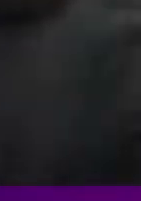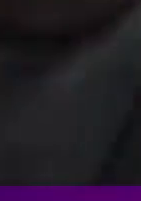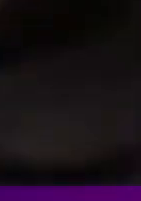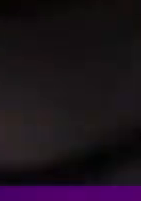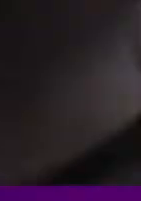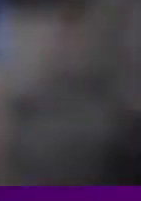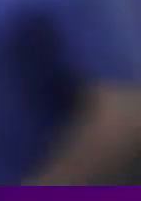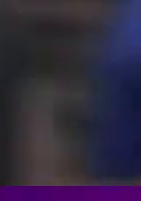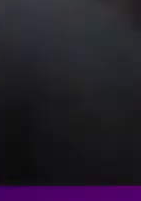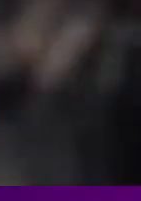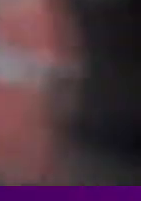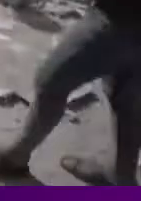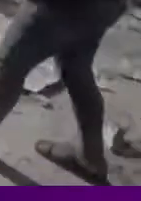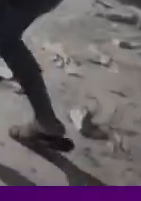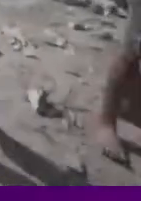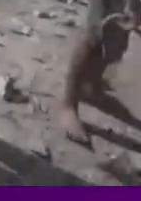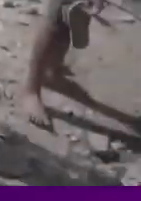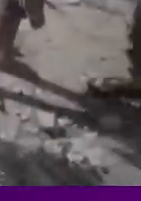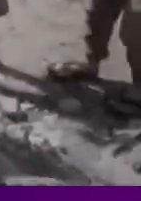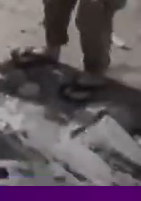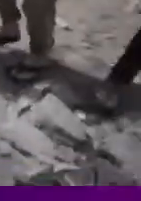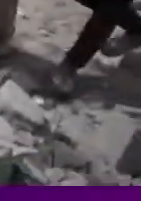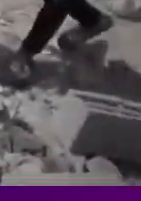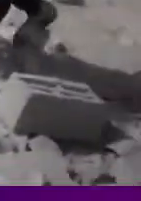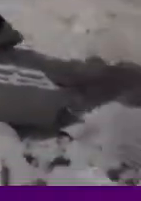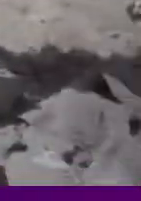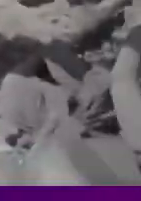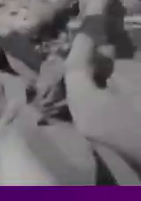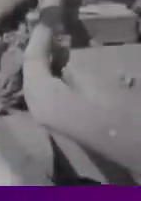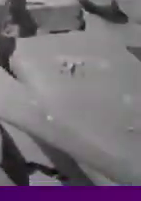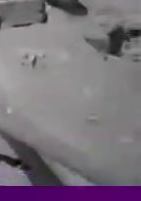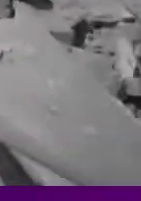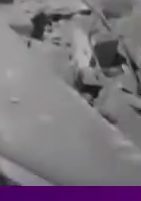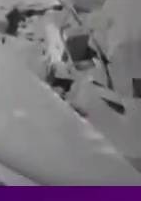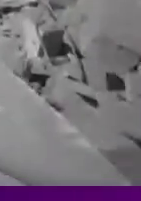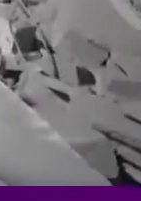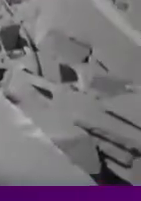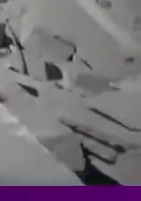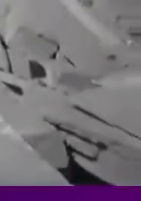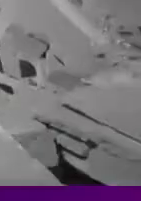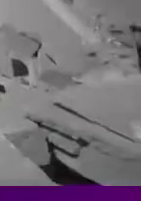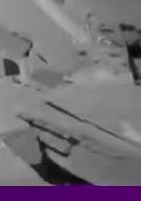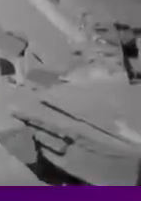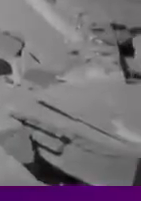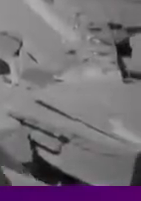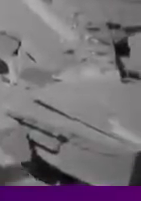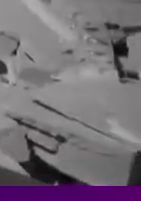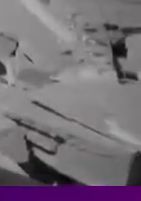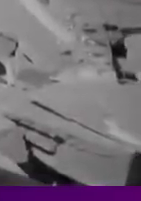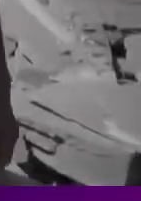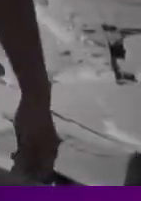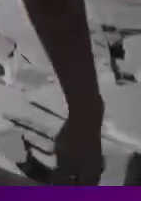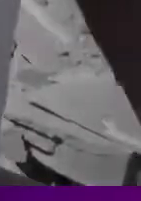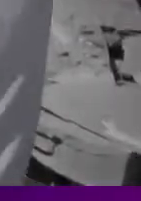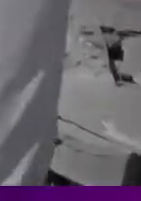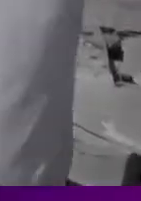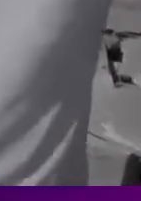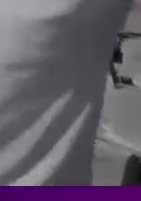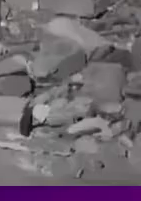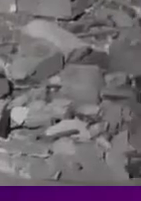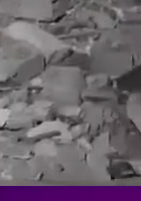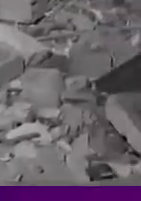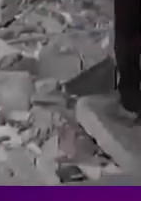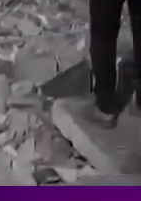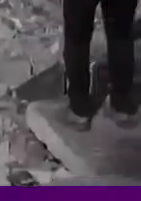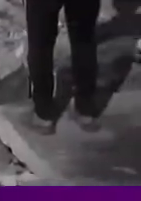தொடர்ந்து தீவிரப்படுத்தி வருகின்றது. சுமார் 7 மாதங்களுக்கும் மேலாக நீடிக்கும் இந்த போரில் இதுவரை சுமார்